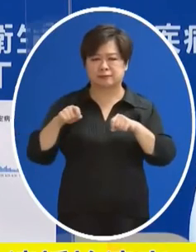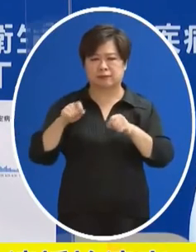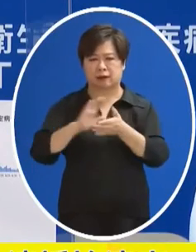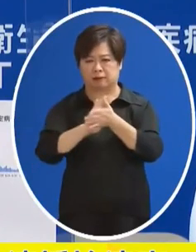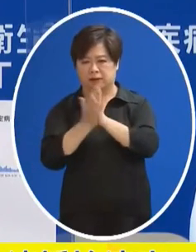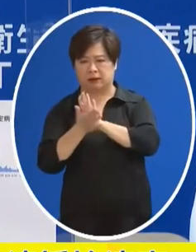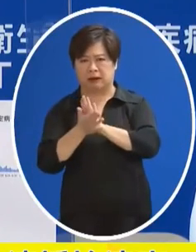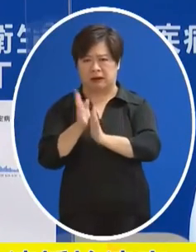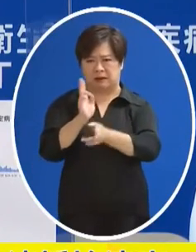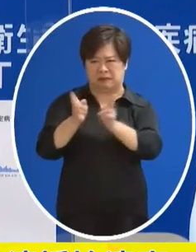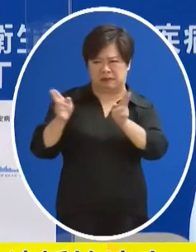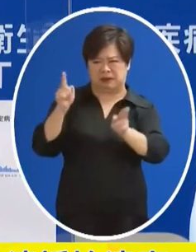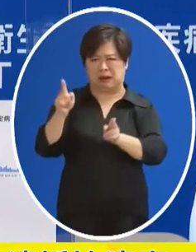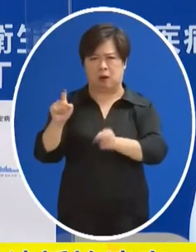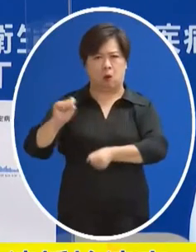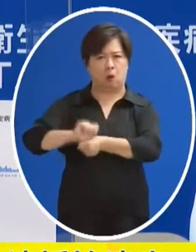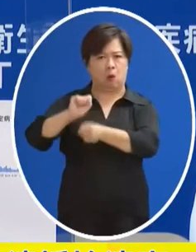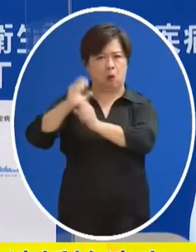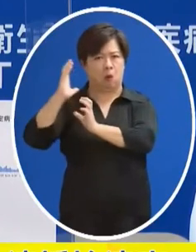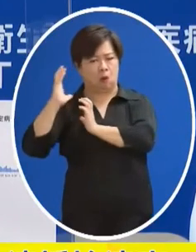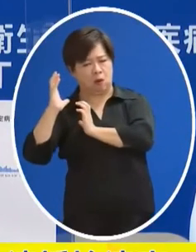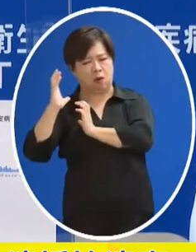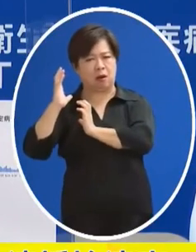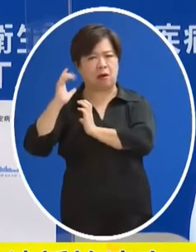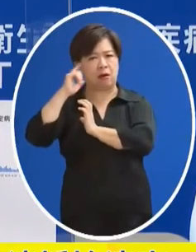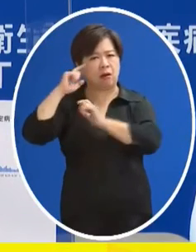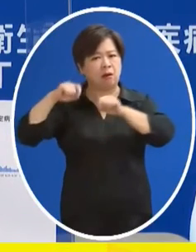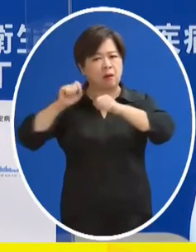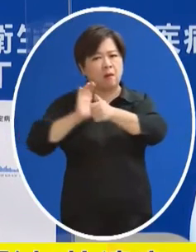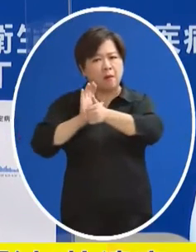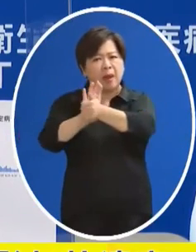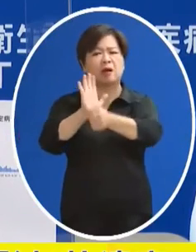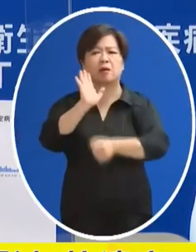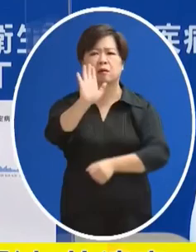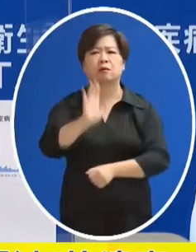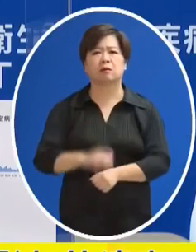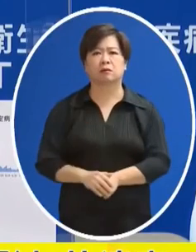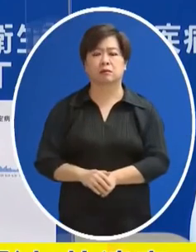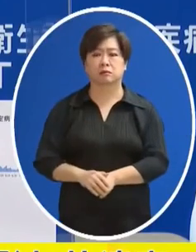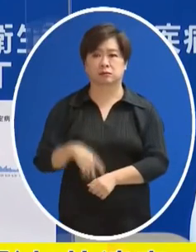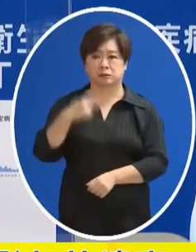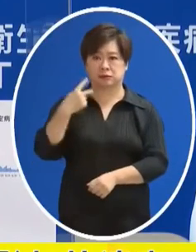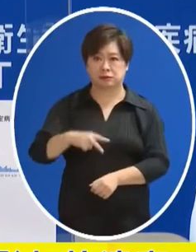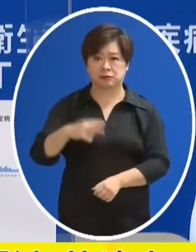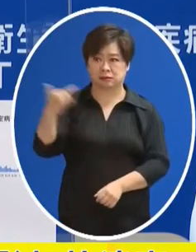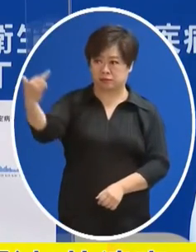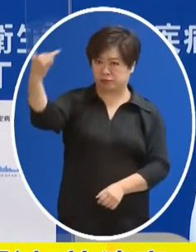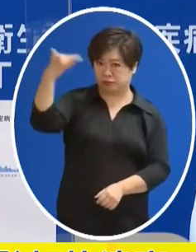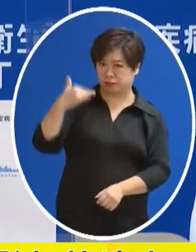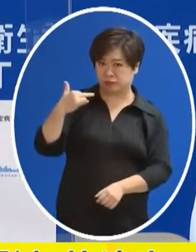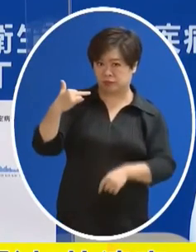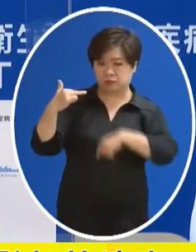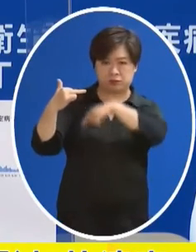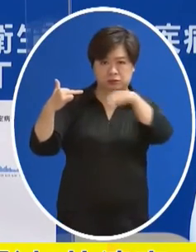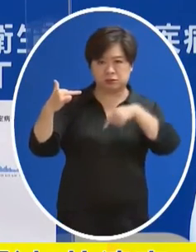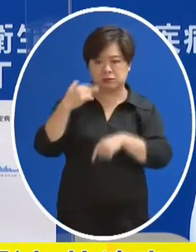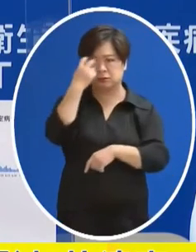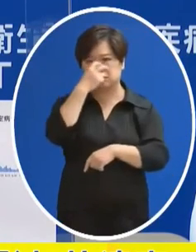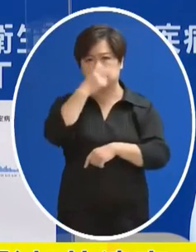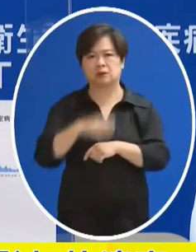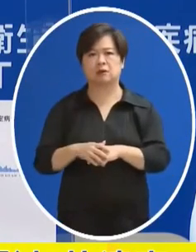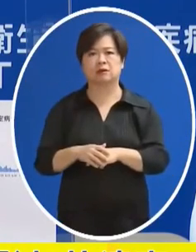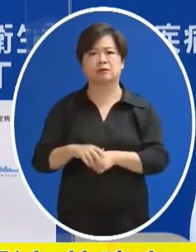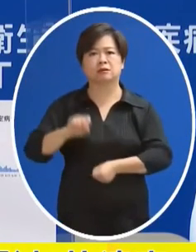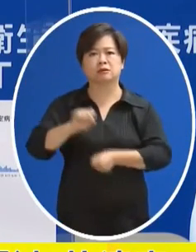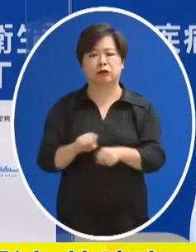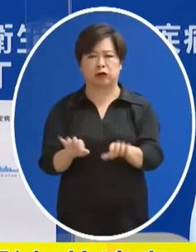量，那我们当然有一些因应的作为。然后另外啊，因为进来之后要裁检，所以相关有多了一些文书